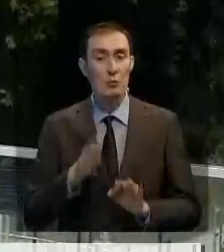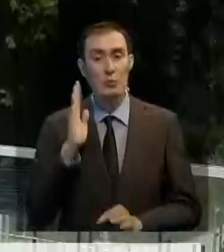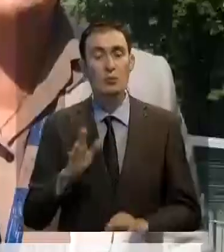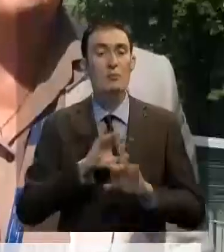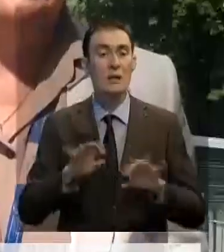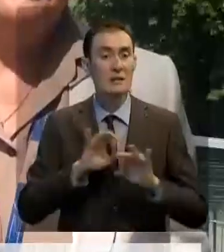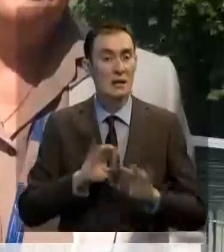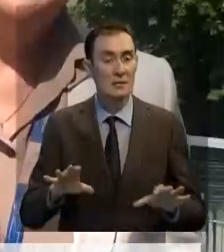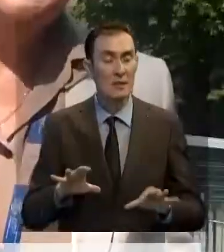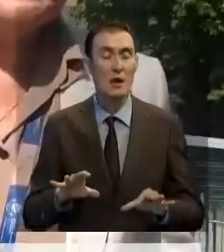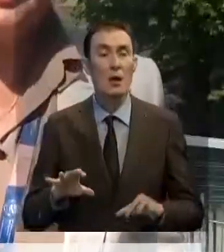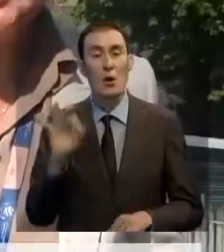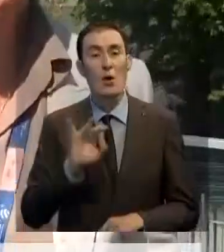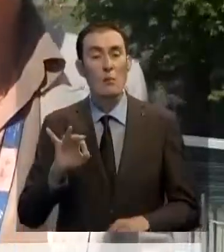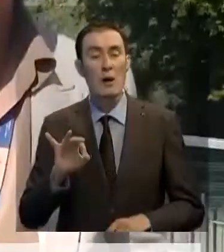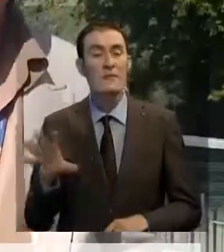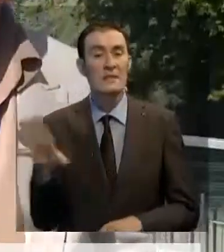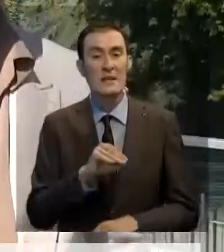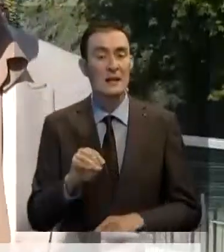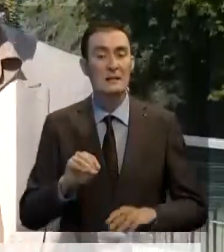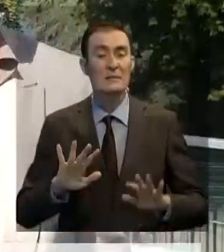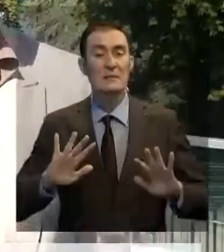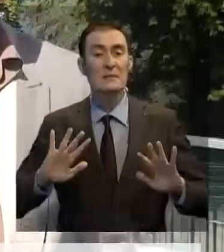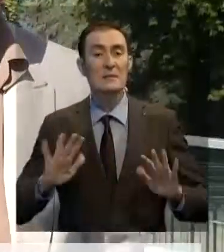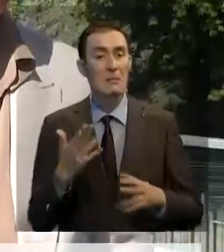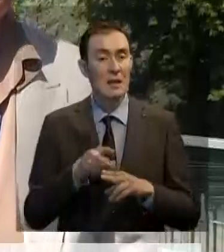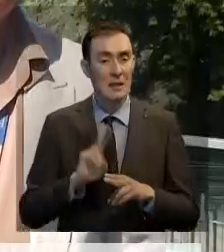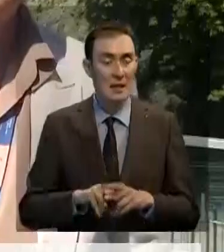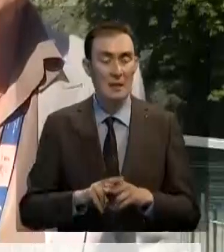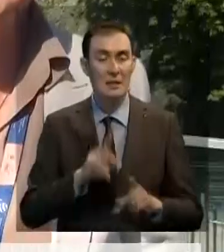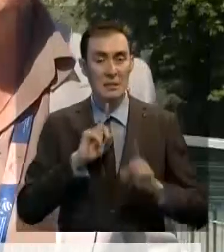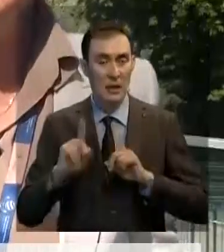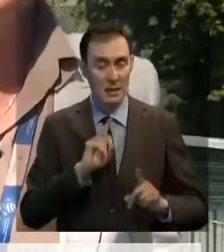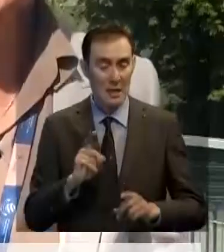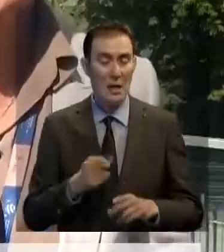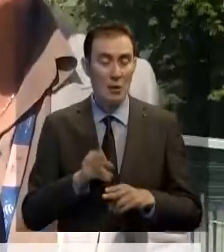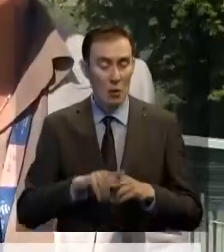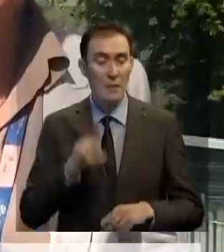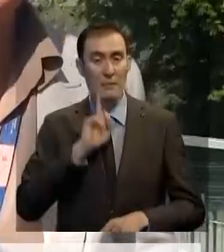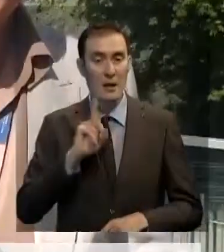расскажем обо всех событиях, которые будут происходить на этой площадке. Это вся